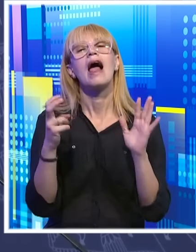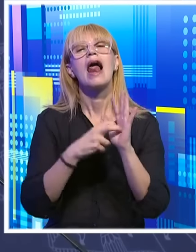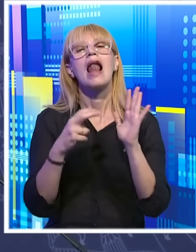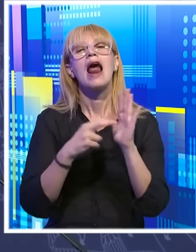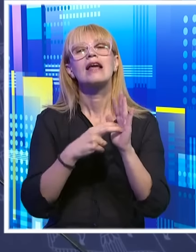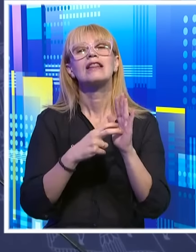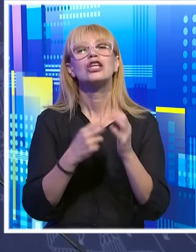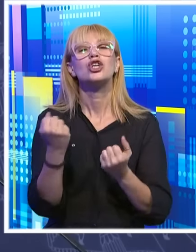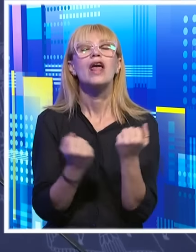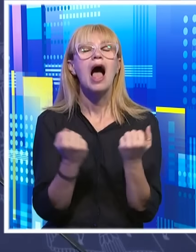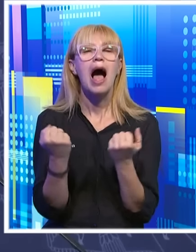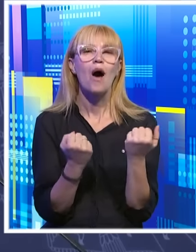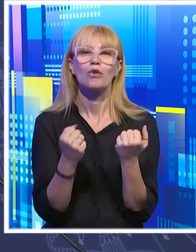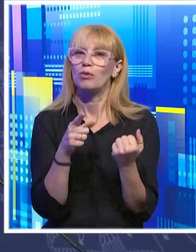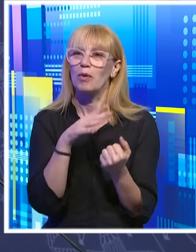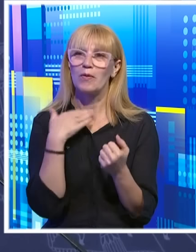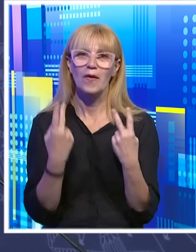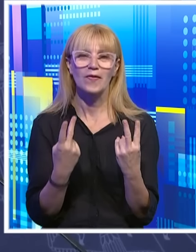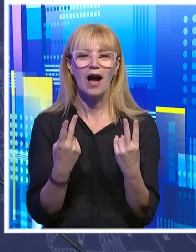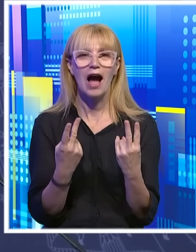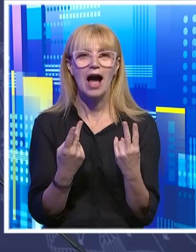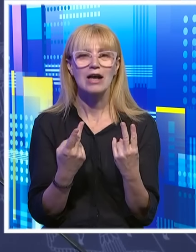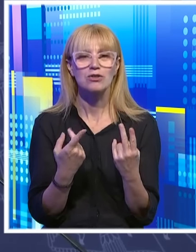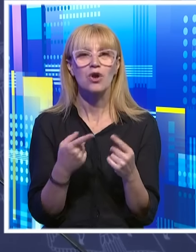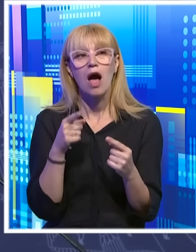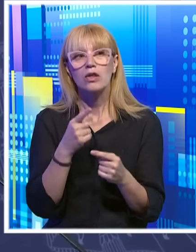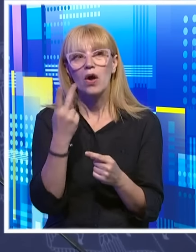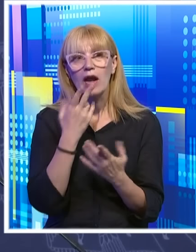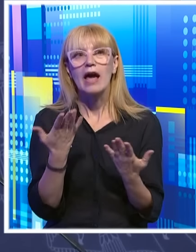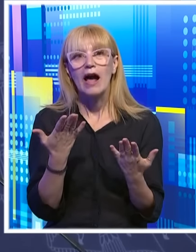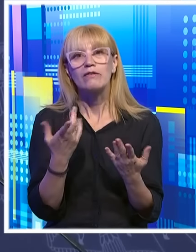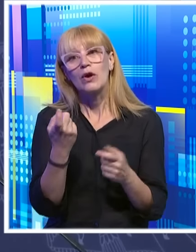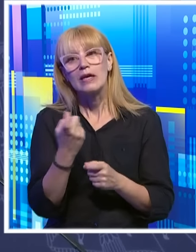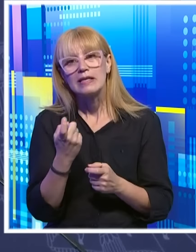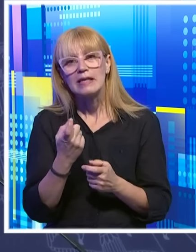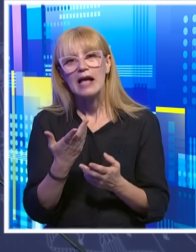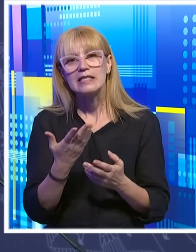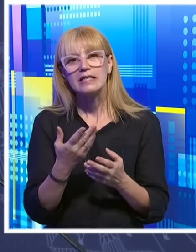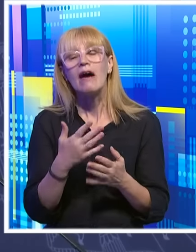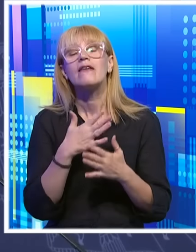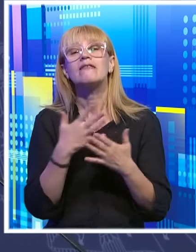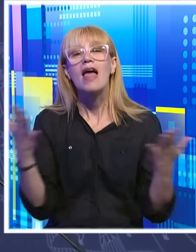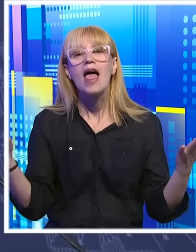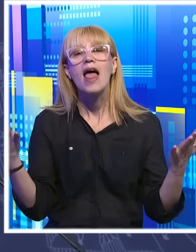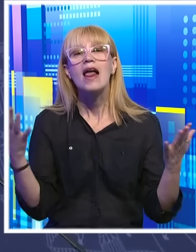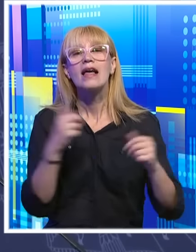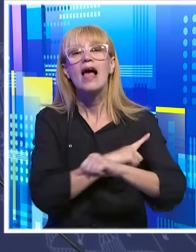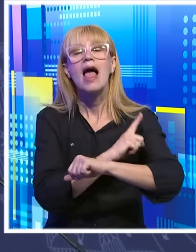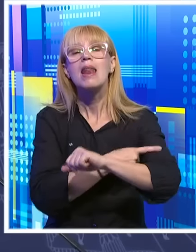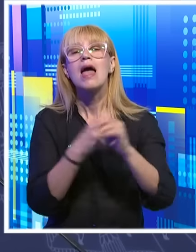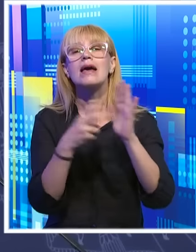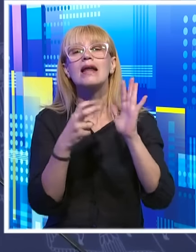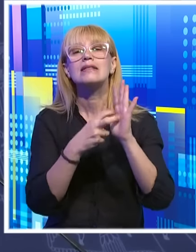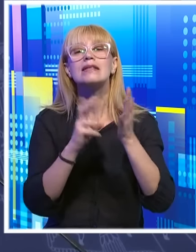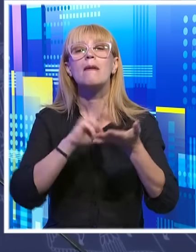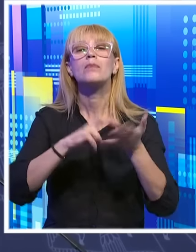posebnog značaja za nas. Međutim, to naravno otvara velike energetske probleme za nas u budućnosti. Jer korišćenje